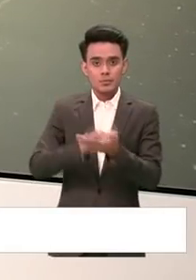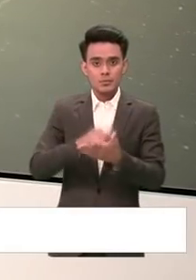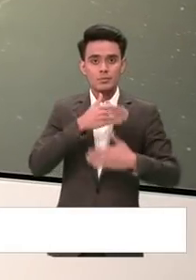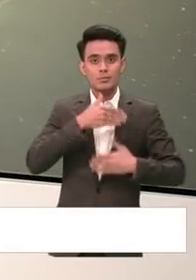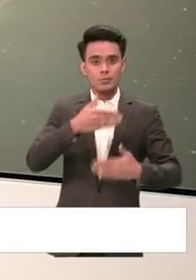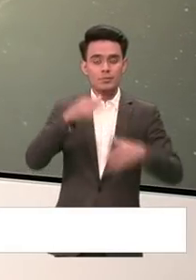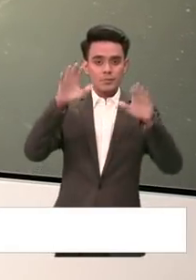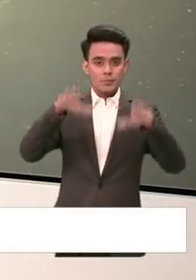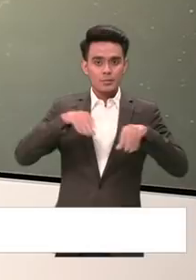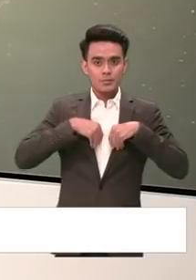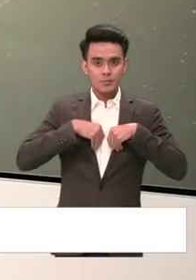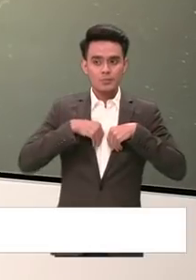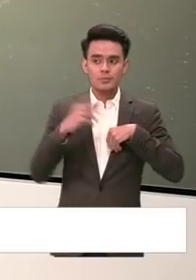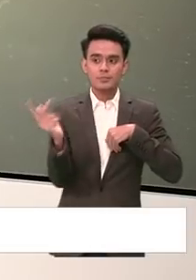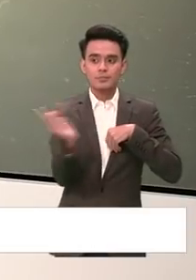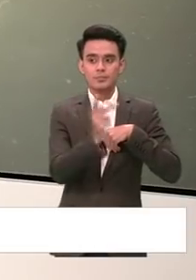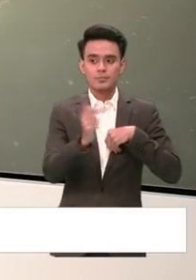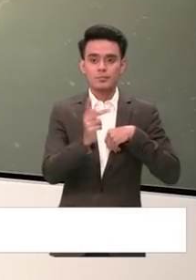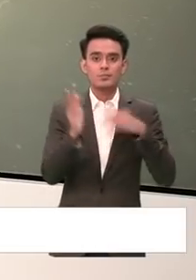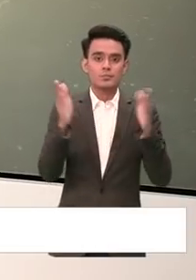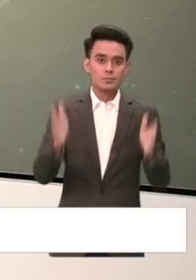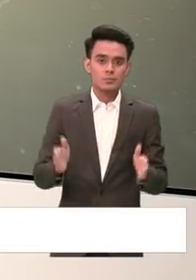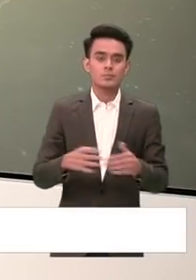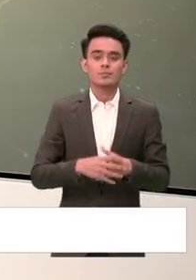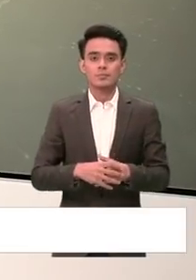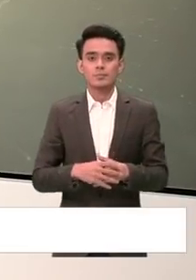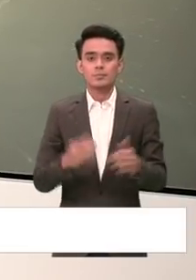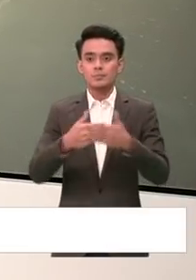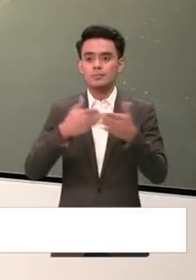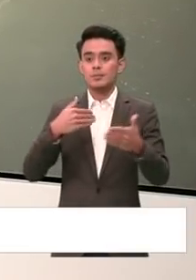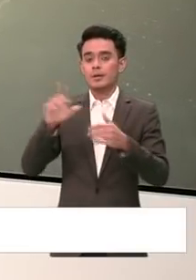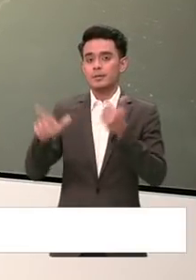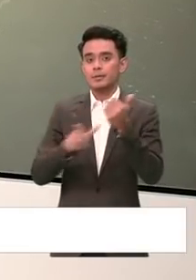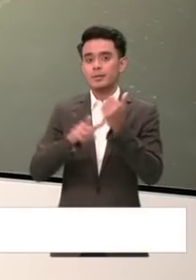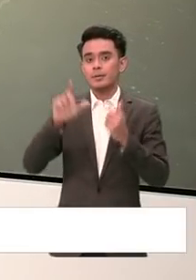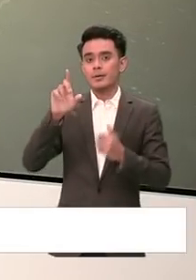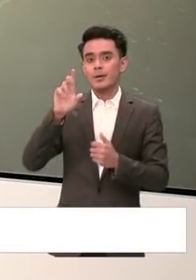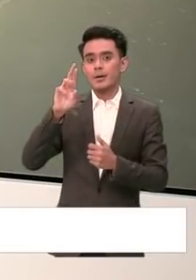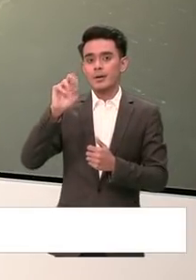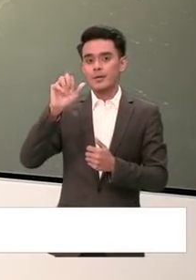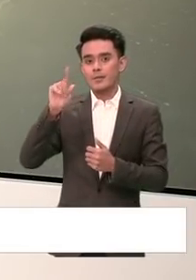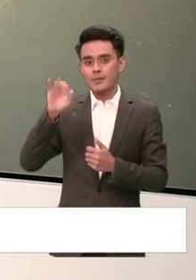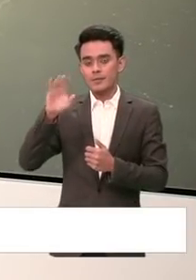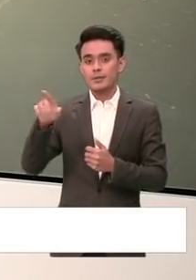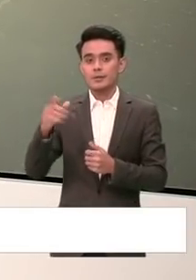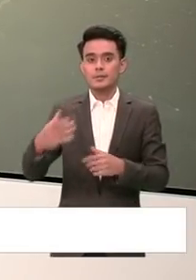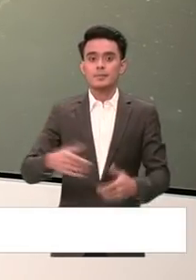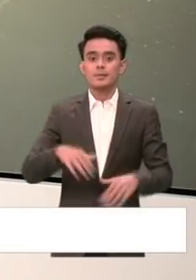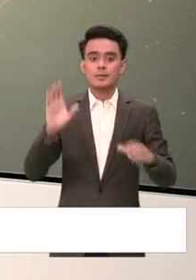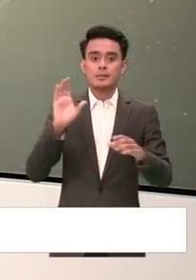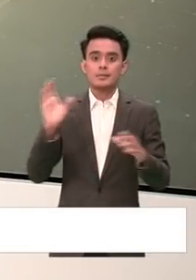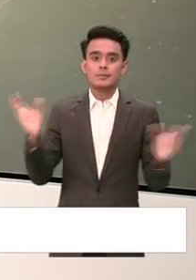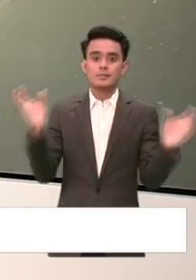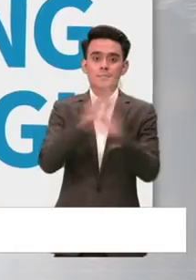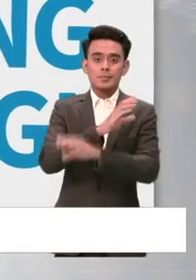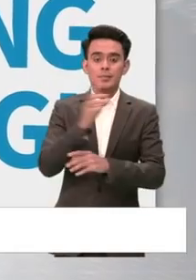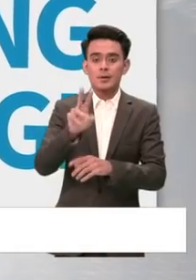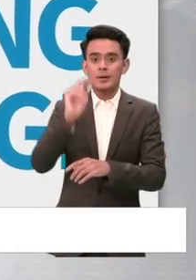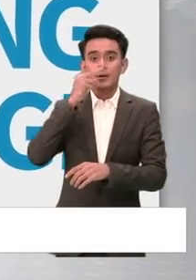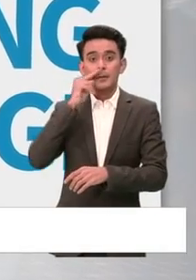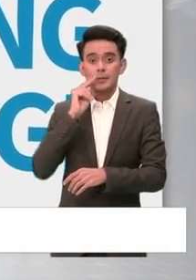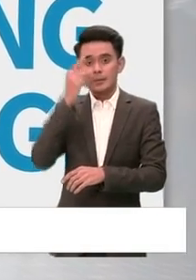diterima oleh kedua-dua PH sebelum ini netizen PCR rafizi Ramli mencabar Najib untuk berdebat dan Najib pula